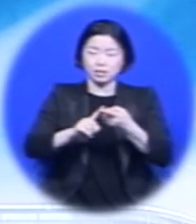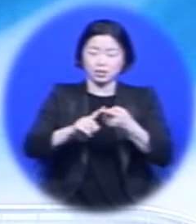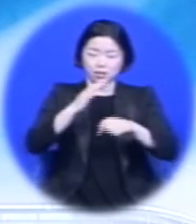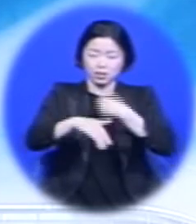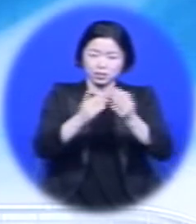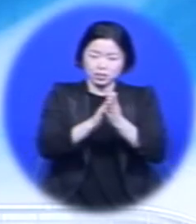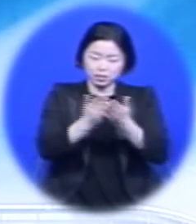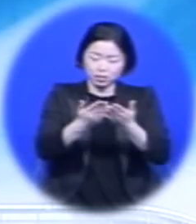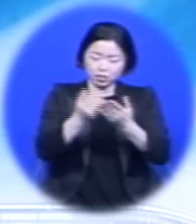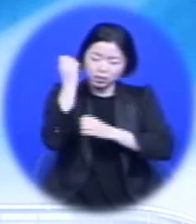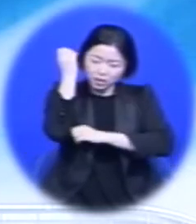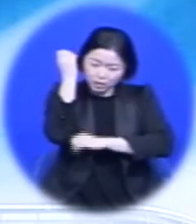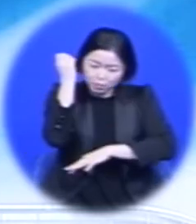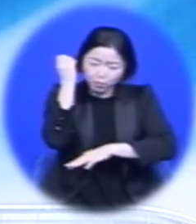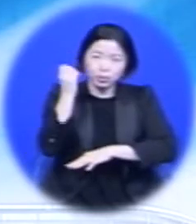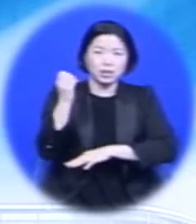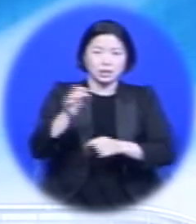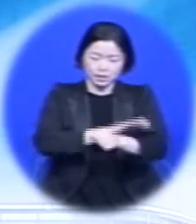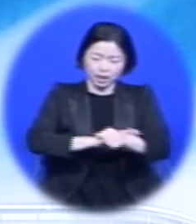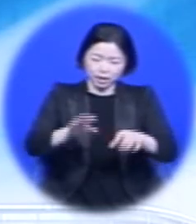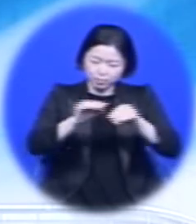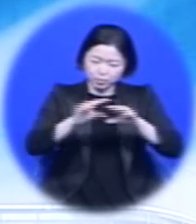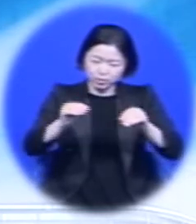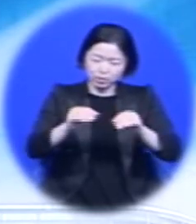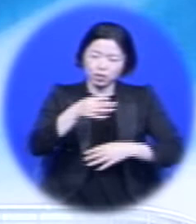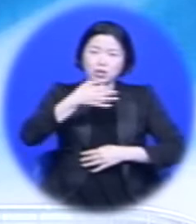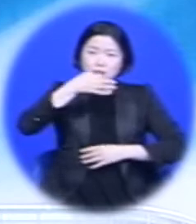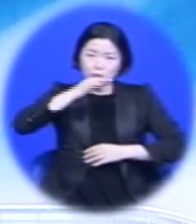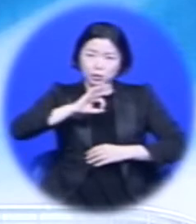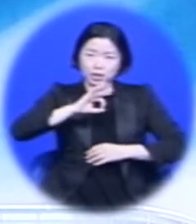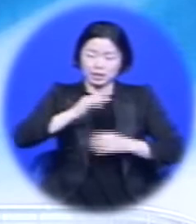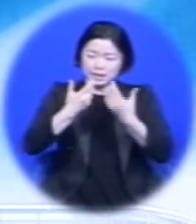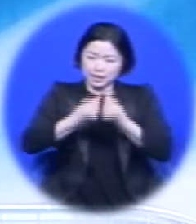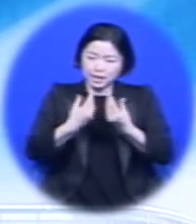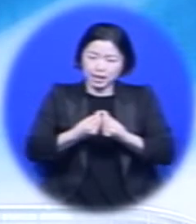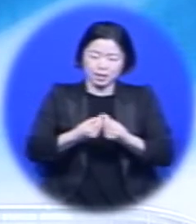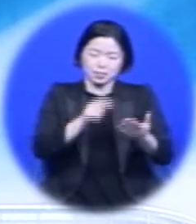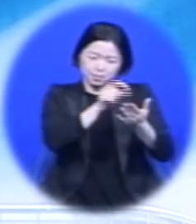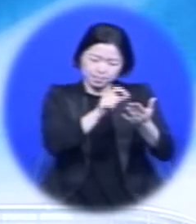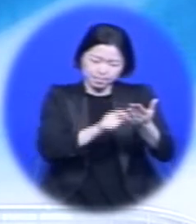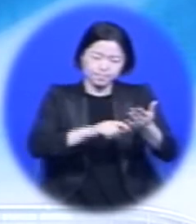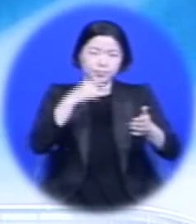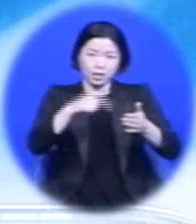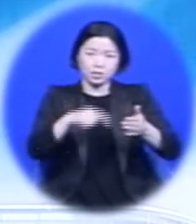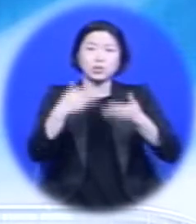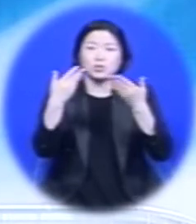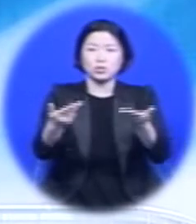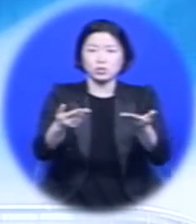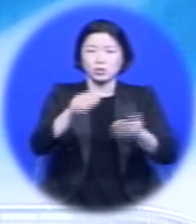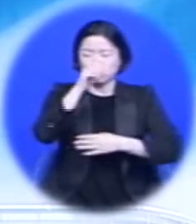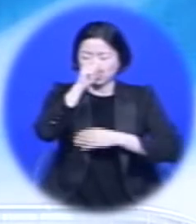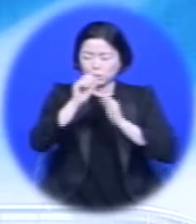지침을 잘 풀어서 또 아주 유익한 실제적인 예를 들어서 가르치는 좋은 책이